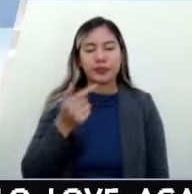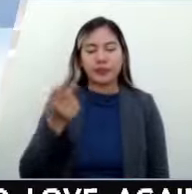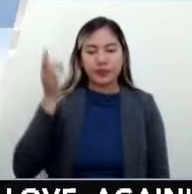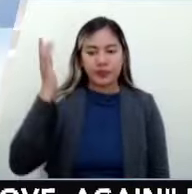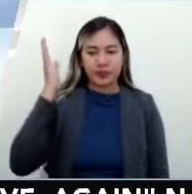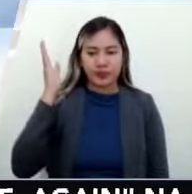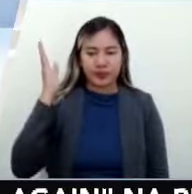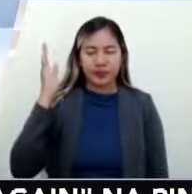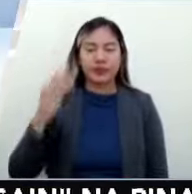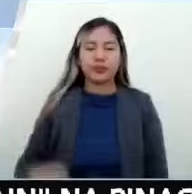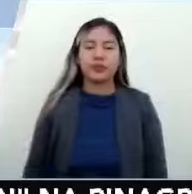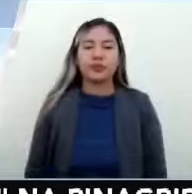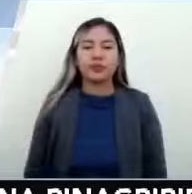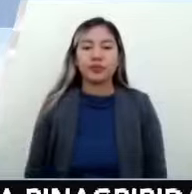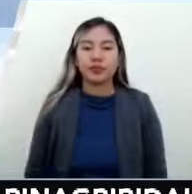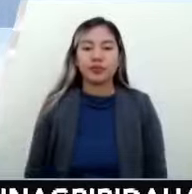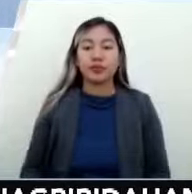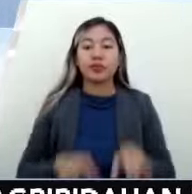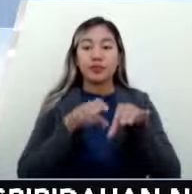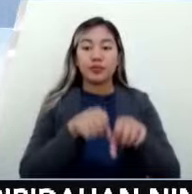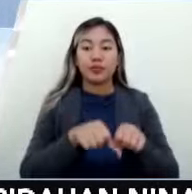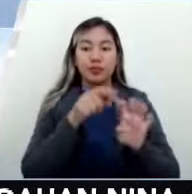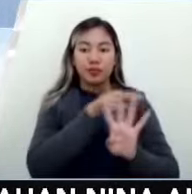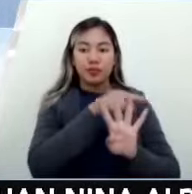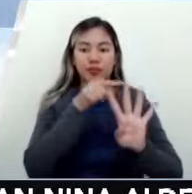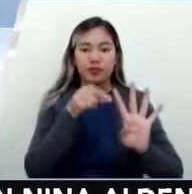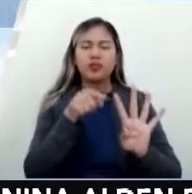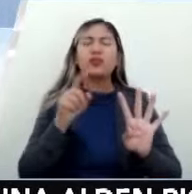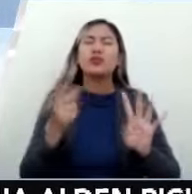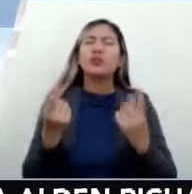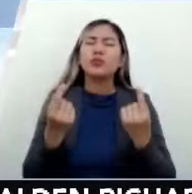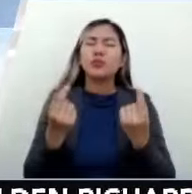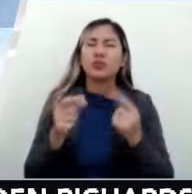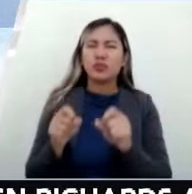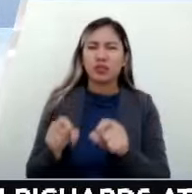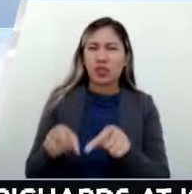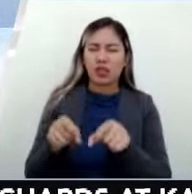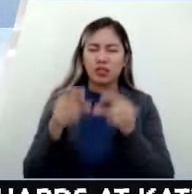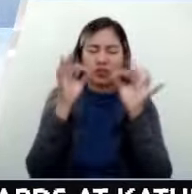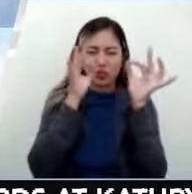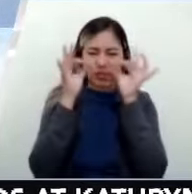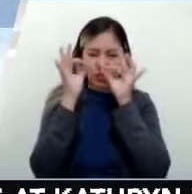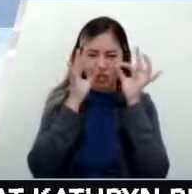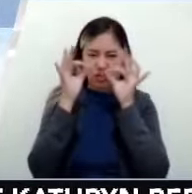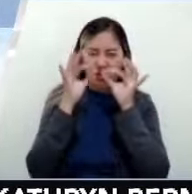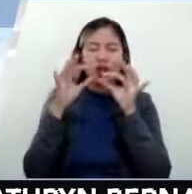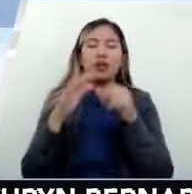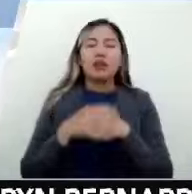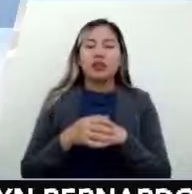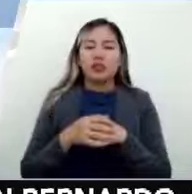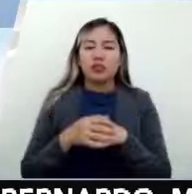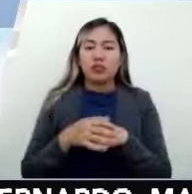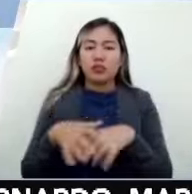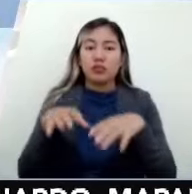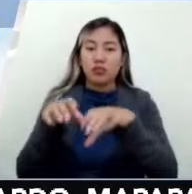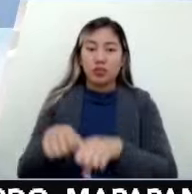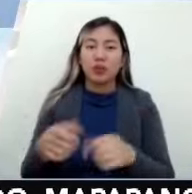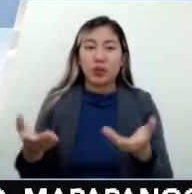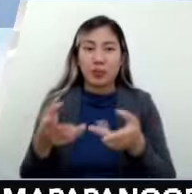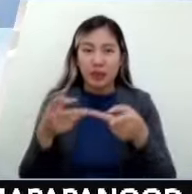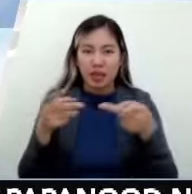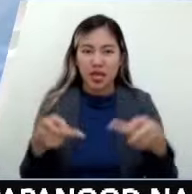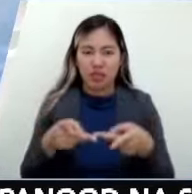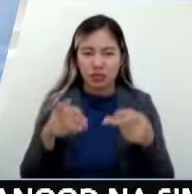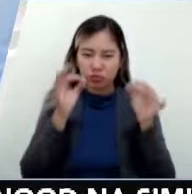Arestadong apat na ito na sangkot umano sa pagbebenta ng droga. Nahuli sila sa pinaniniwala ang drug den ng grupo. Yung